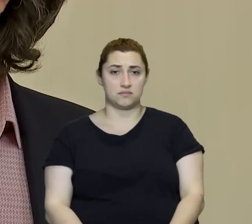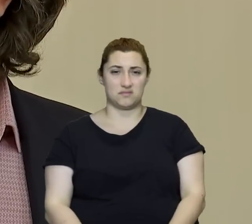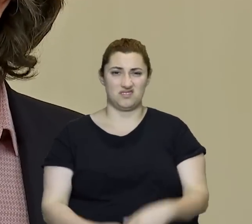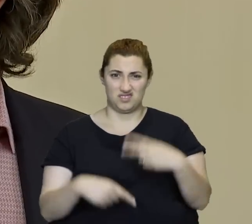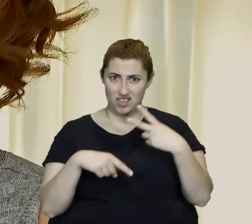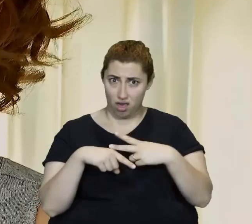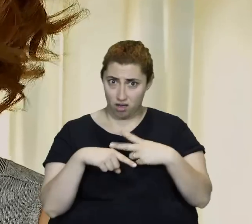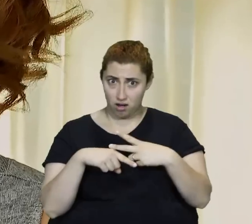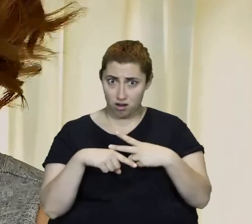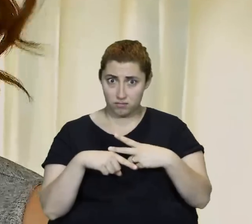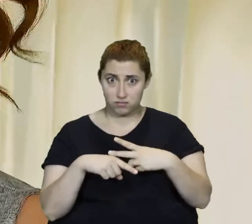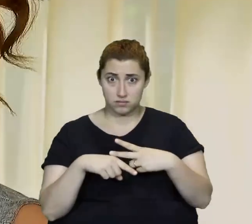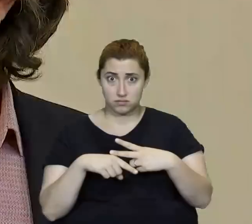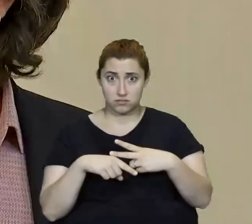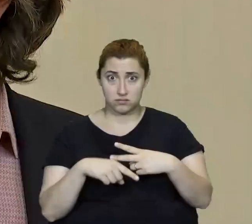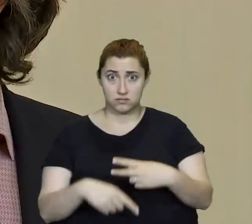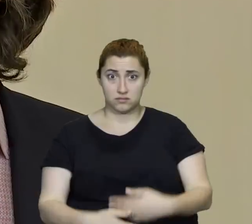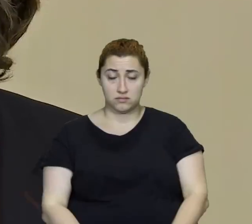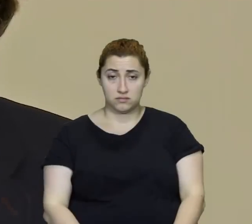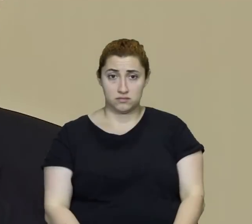Zehra mı? Hı.